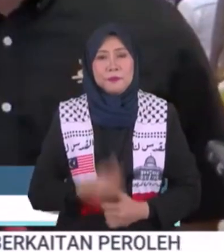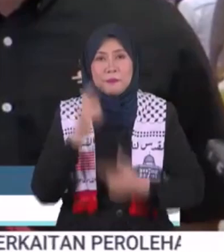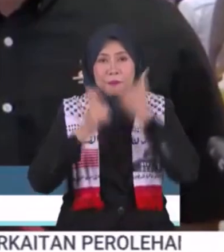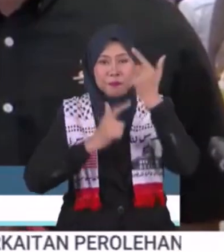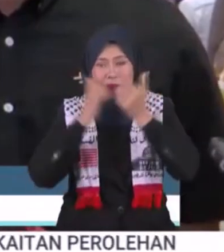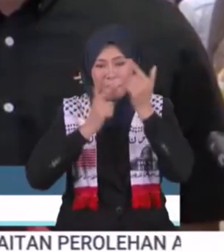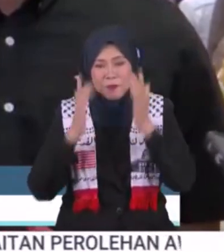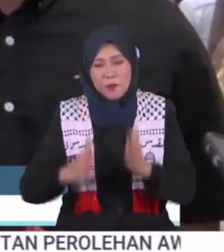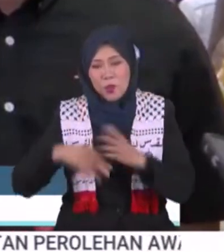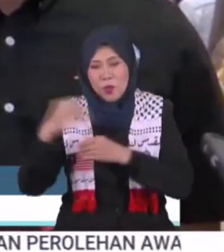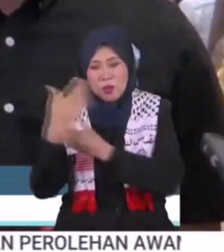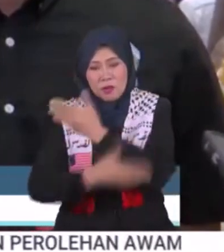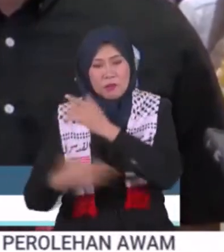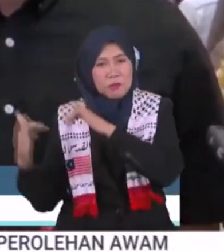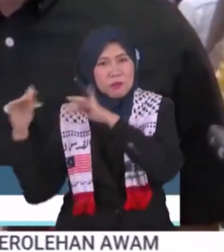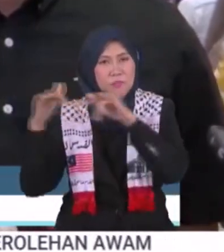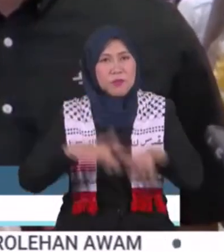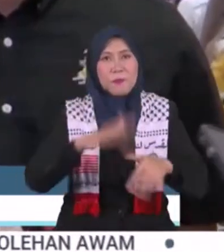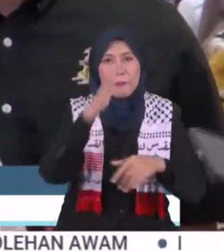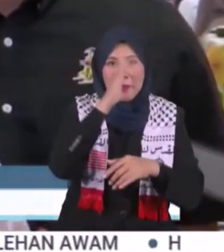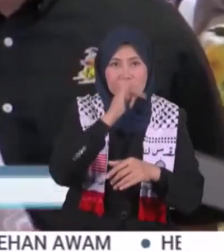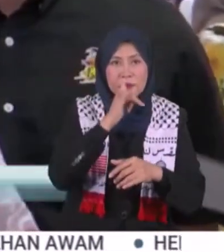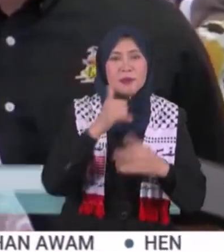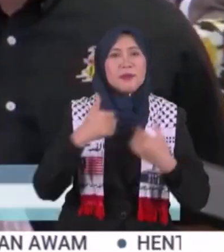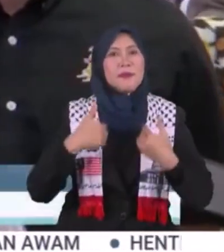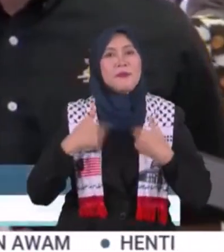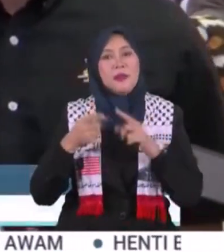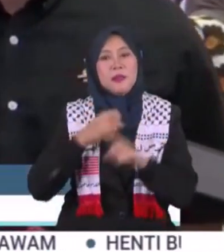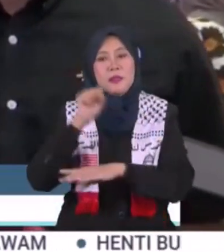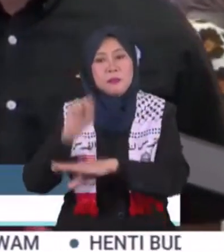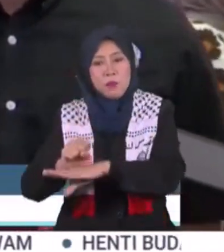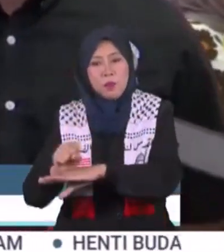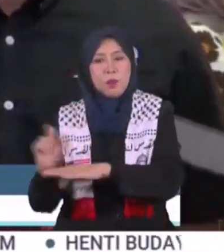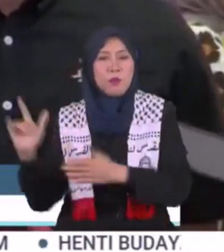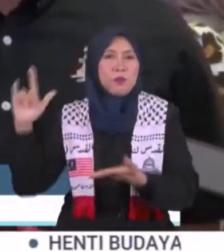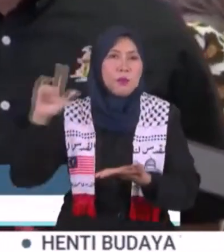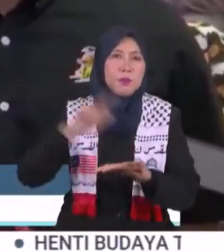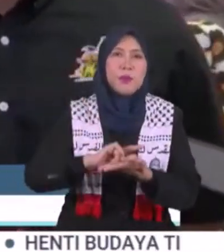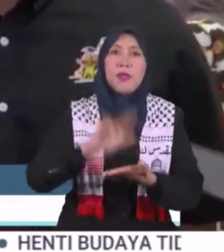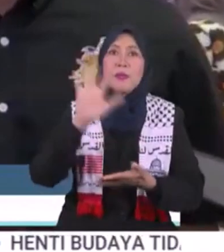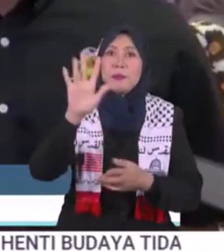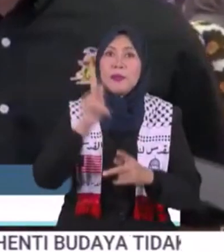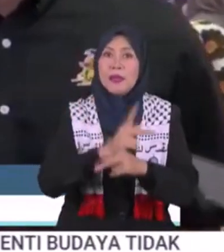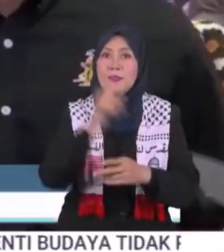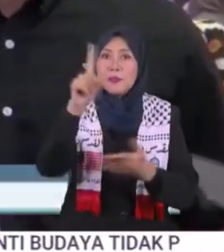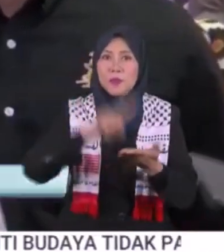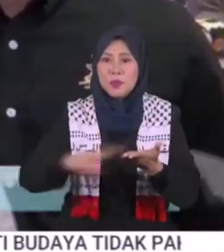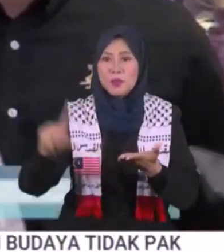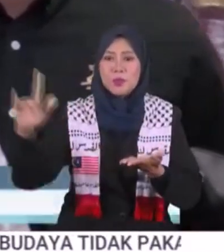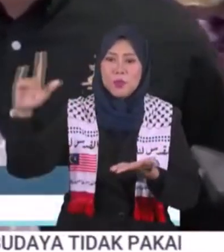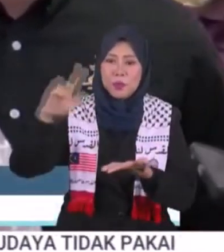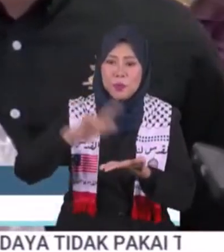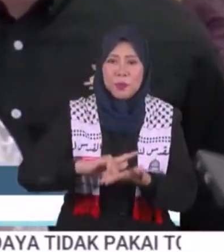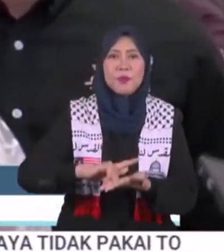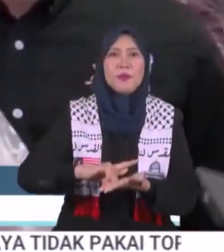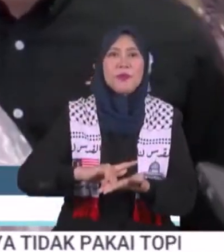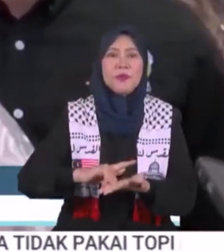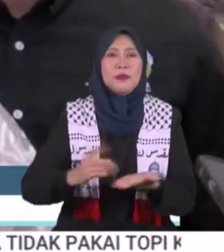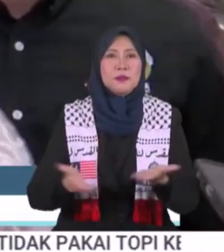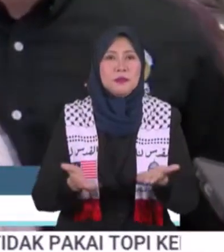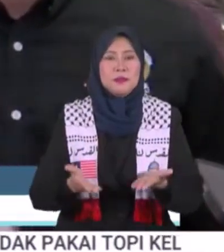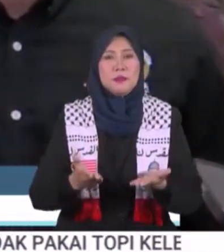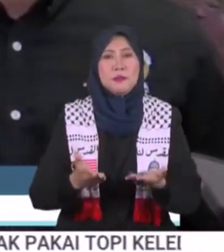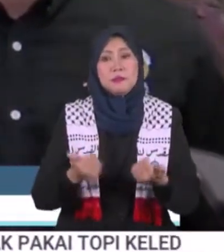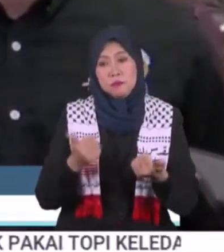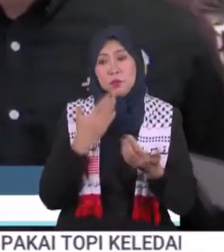Pelancong-pelancong dari luar negara boleh datang ke Melaka dengan mengadakan konektiviti via Singapura ke Melaka dalam kekerapan 5 kali seminggu. Jadi ini adalah satu